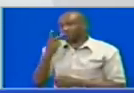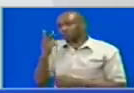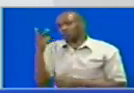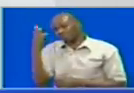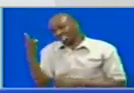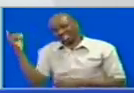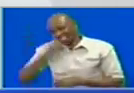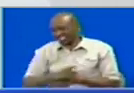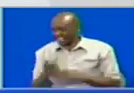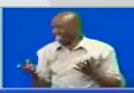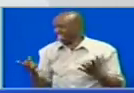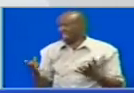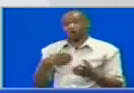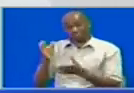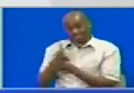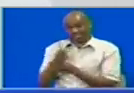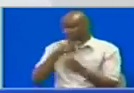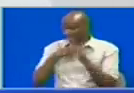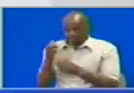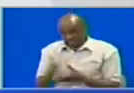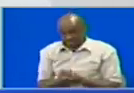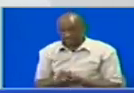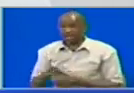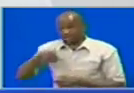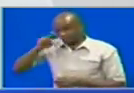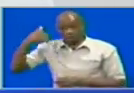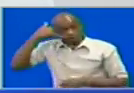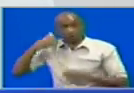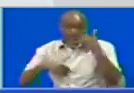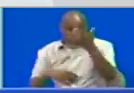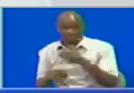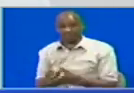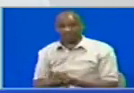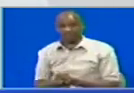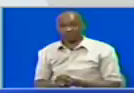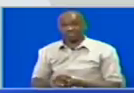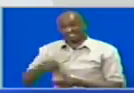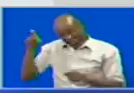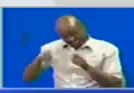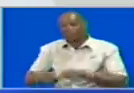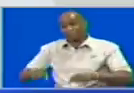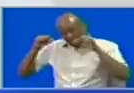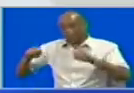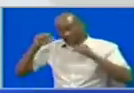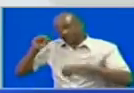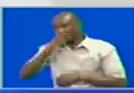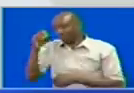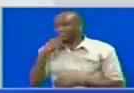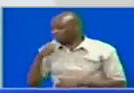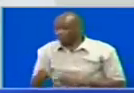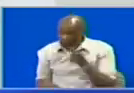tatu ilikuwa Alhamisi. Na nikapigiwa simu. Kwa yule mkubwa kwa Costa. Akaambia